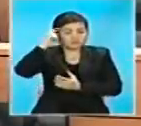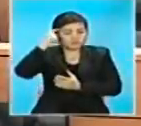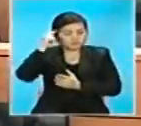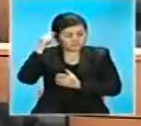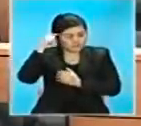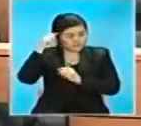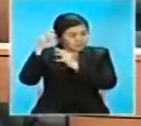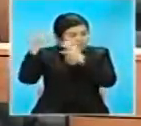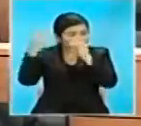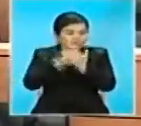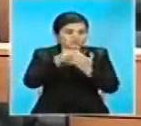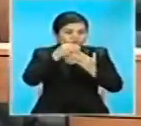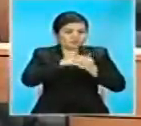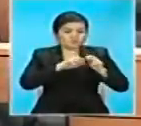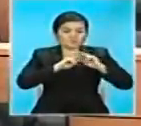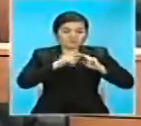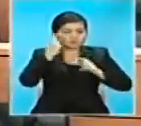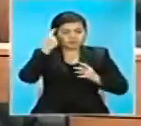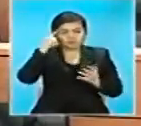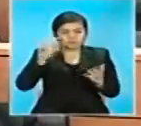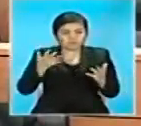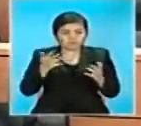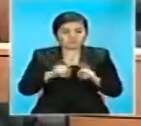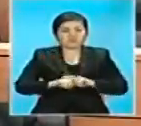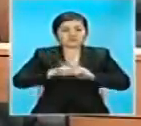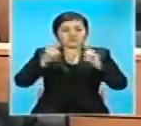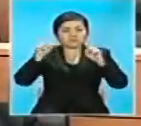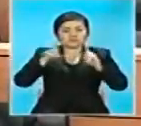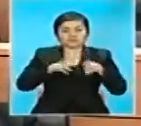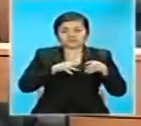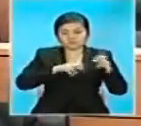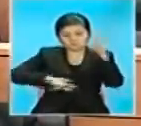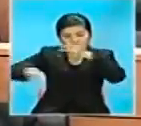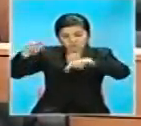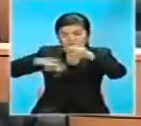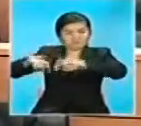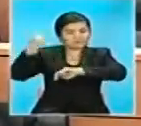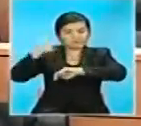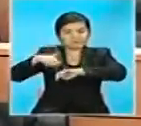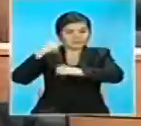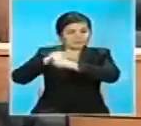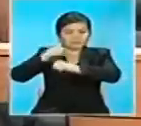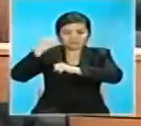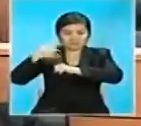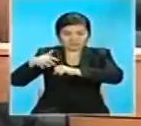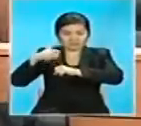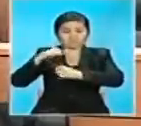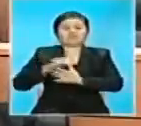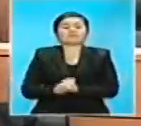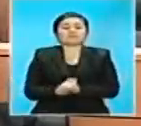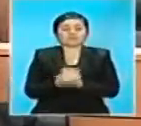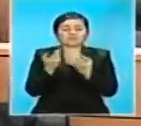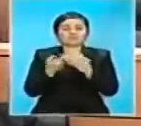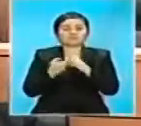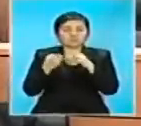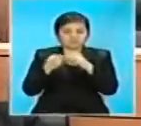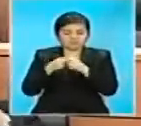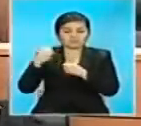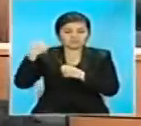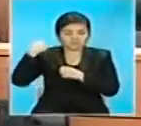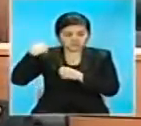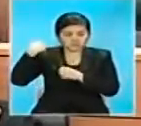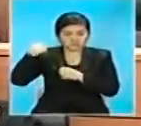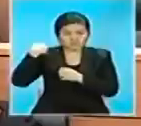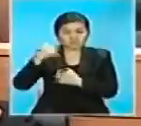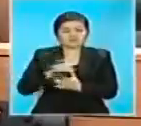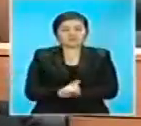ลประโยชน์หรือเปล่าแต่ที่แน่ๆไม่มีฝ่ายตรวจสอบอันนั้นคือสิ่งที่เกิดขึ้นในส่วน